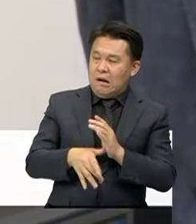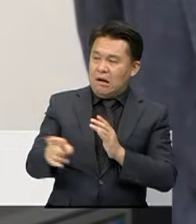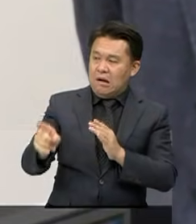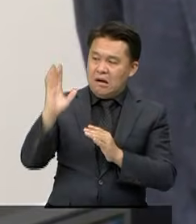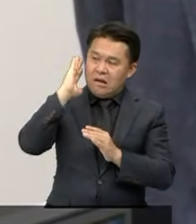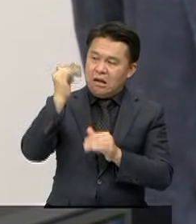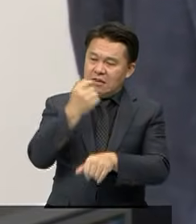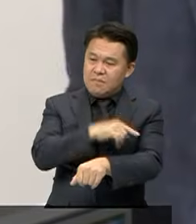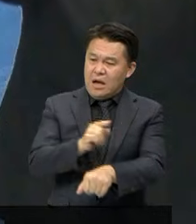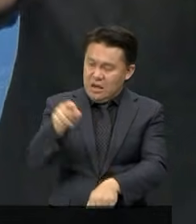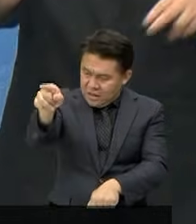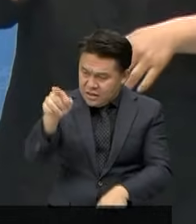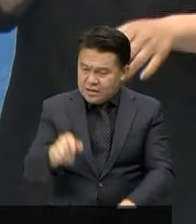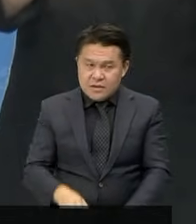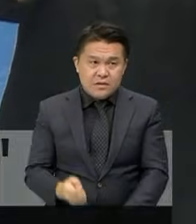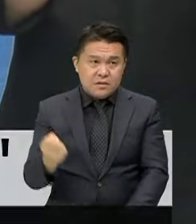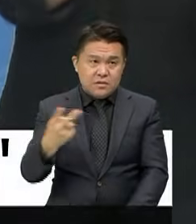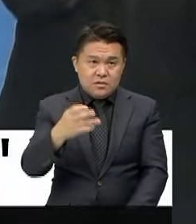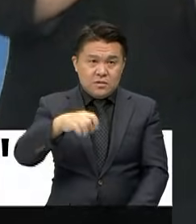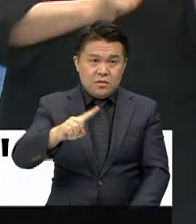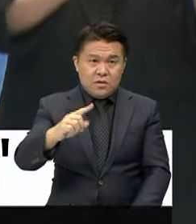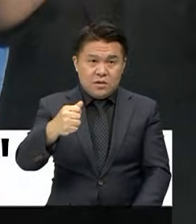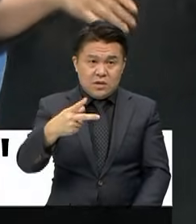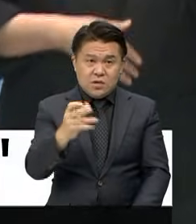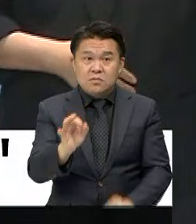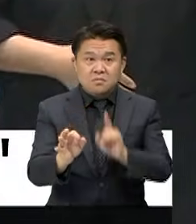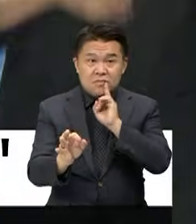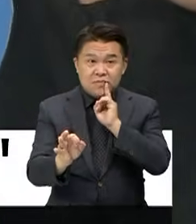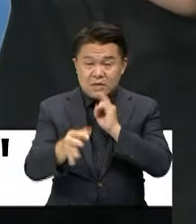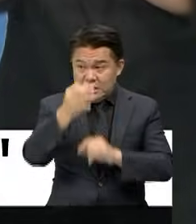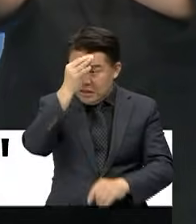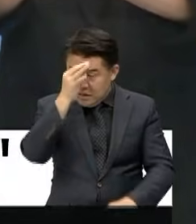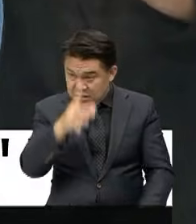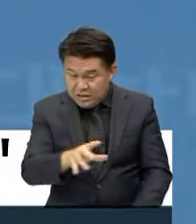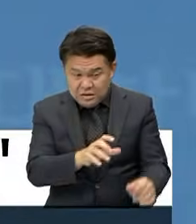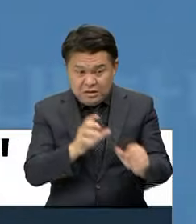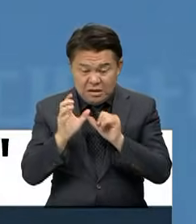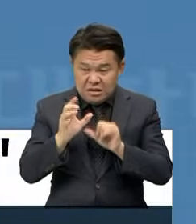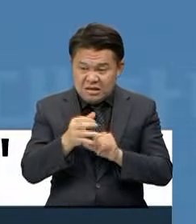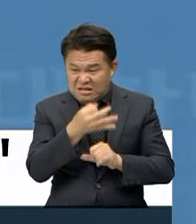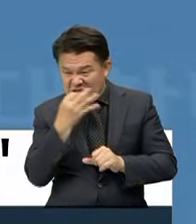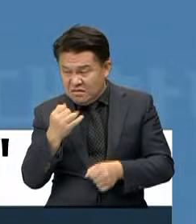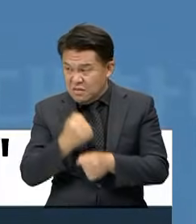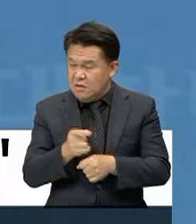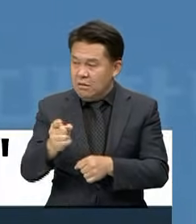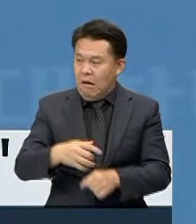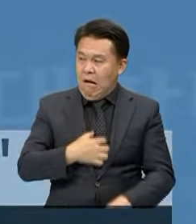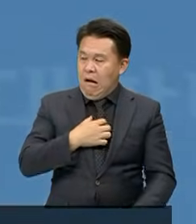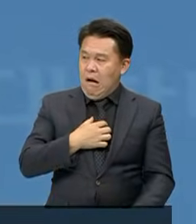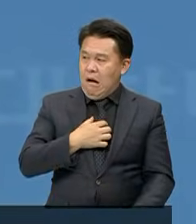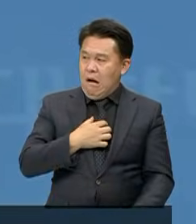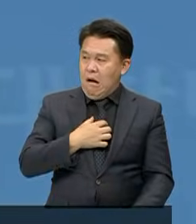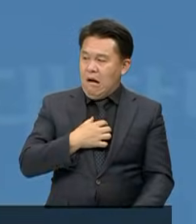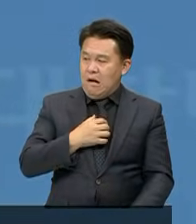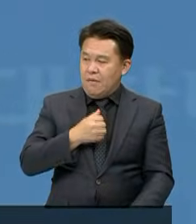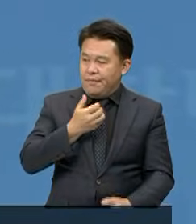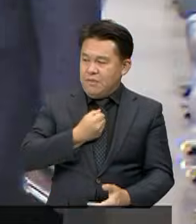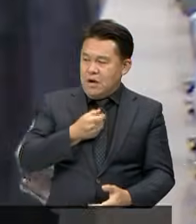없다고 비판했습니다. 원희룡 후보 캠프는 사과마저 희화화하는 윤 후보 캠프에 경악을 금치 못한다고